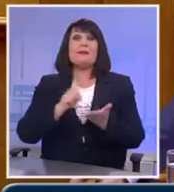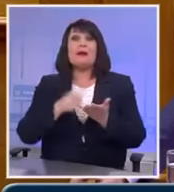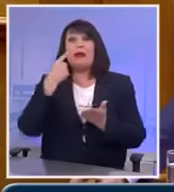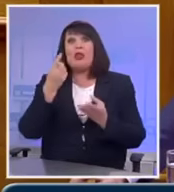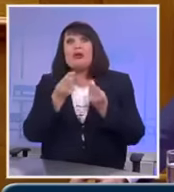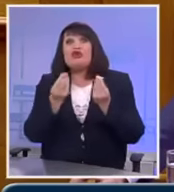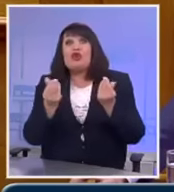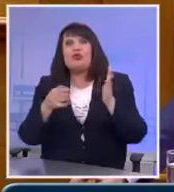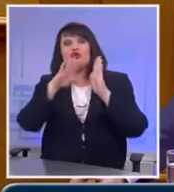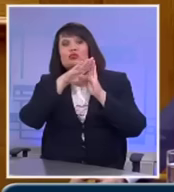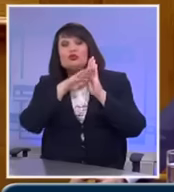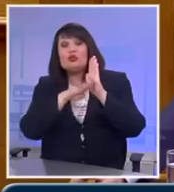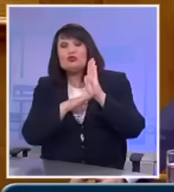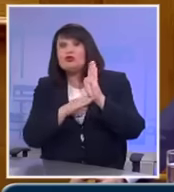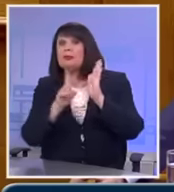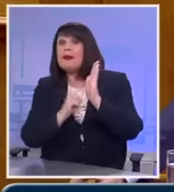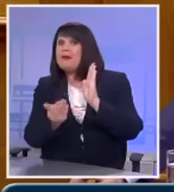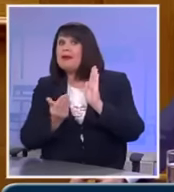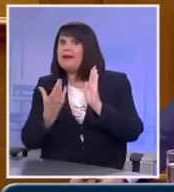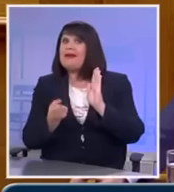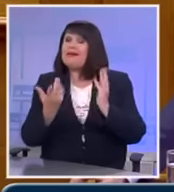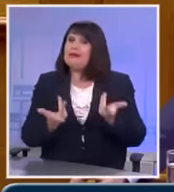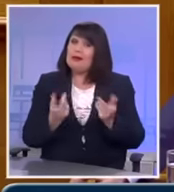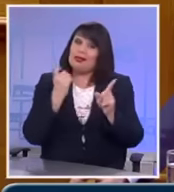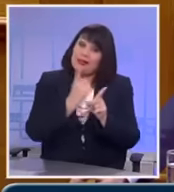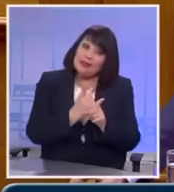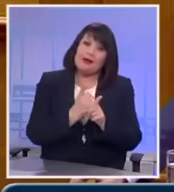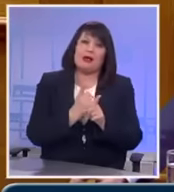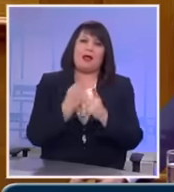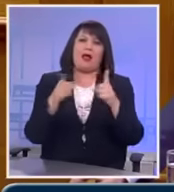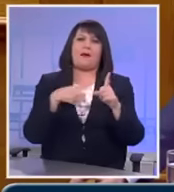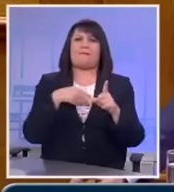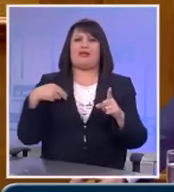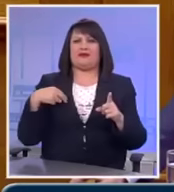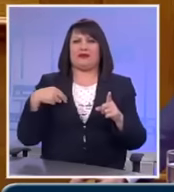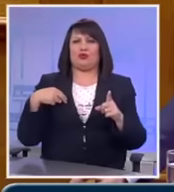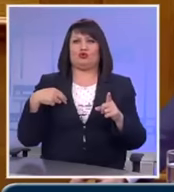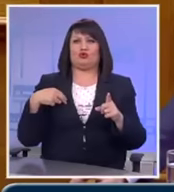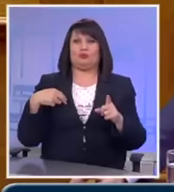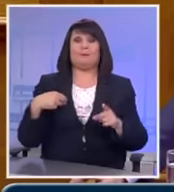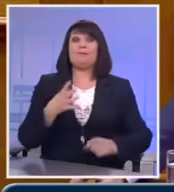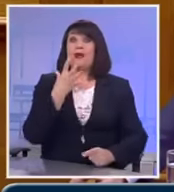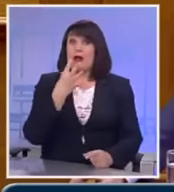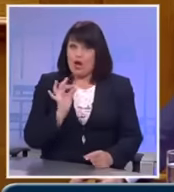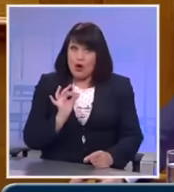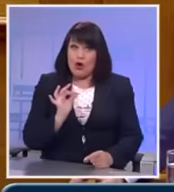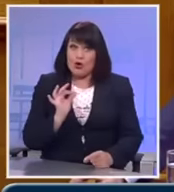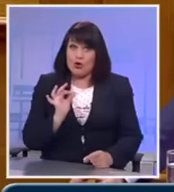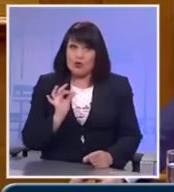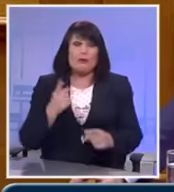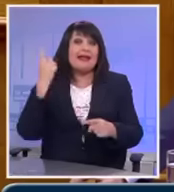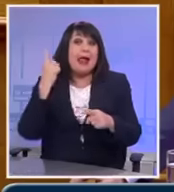όρους και με ποιες προϋποθέσεις και ιδίως σε ότι αφορά τους εκπαιδευτικούς διότι επαναλαμβάνω δεν είναι απλά